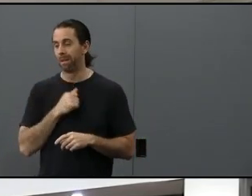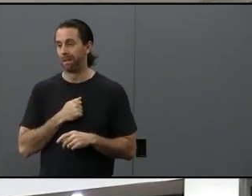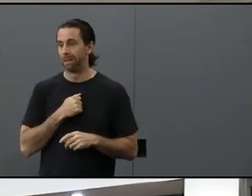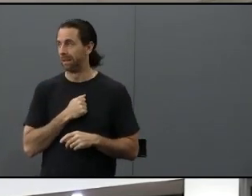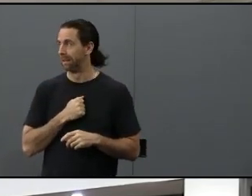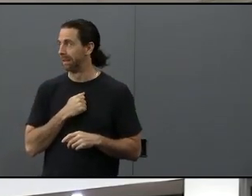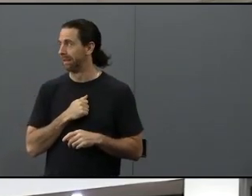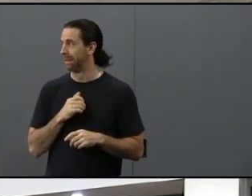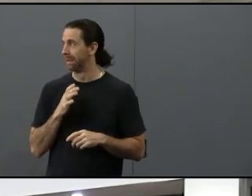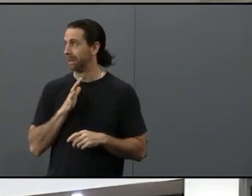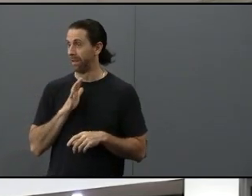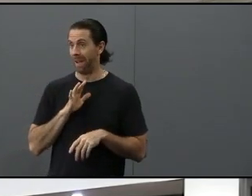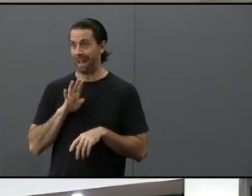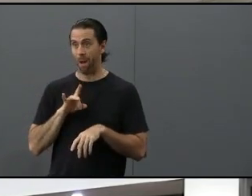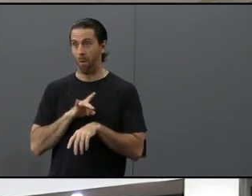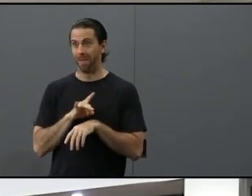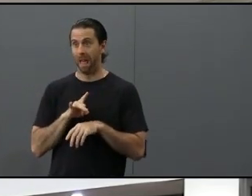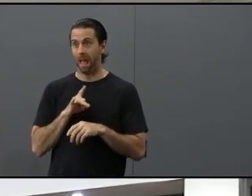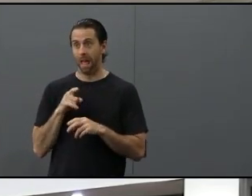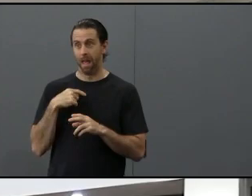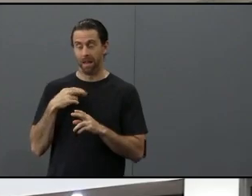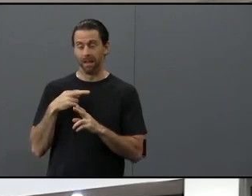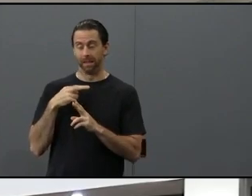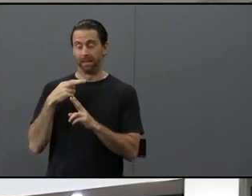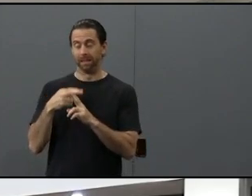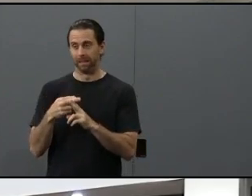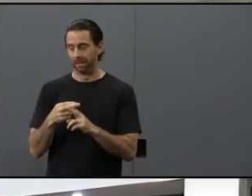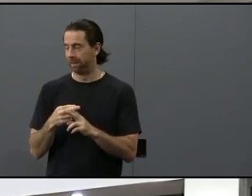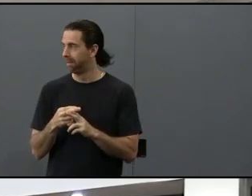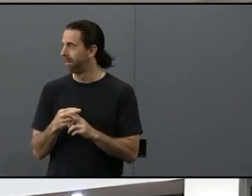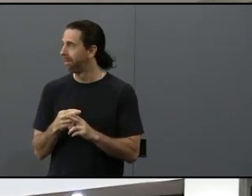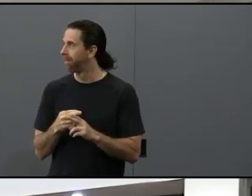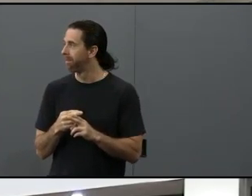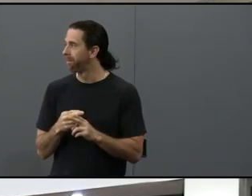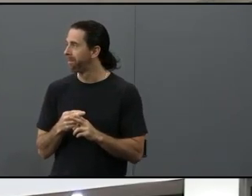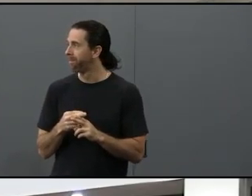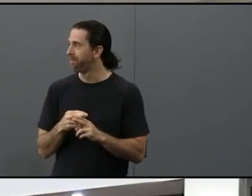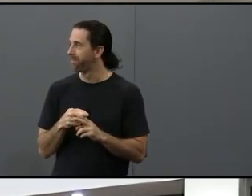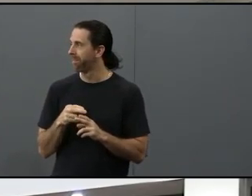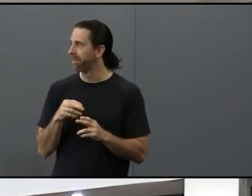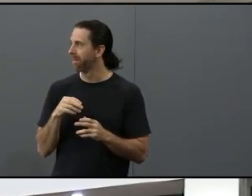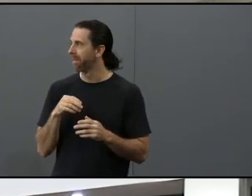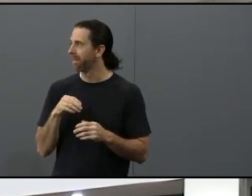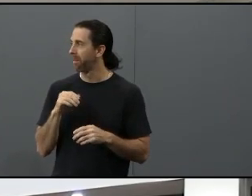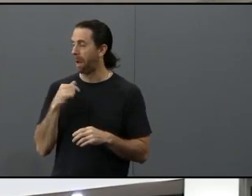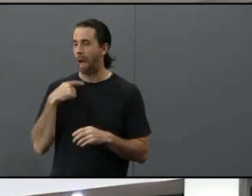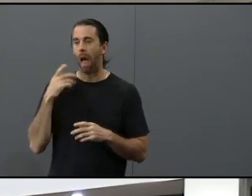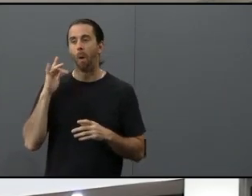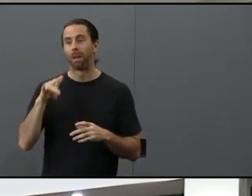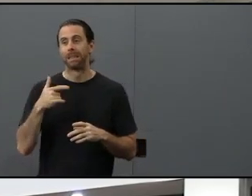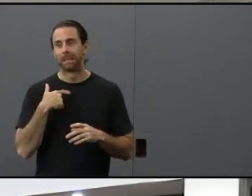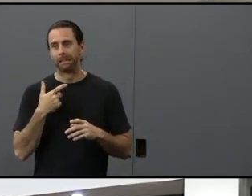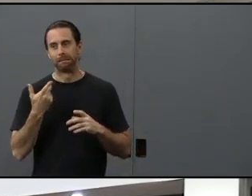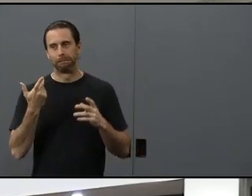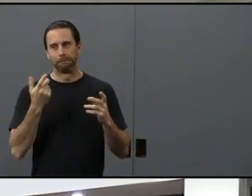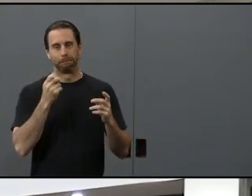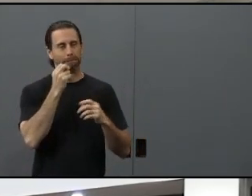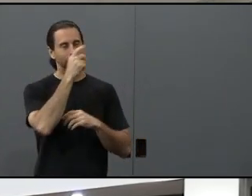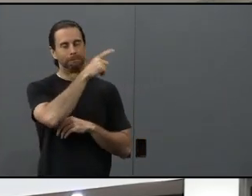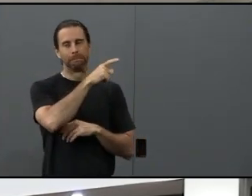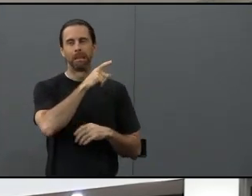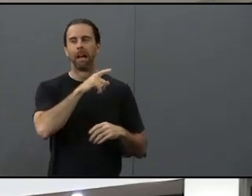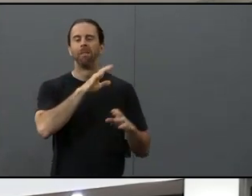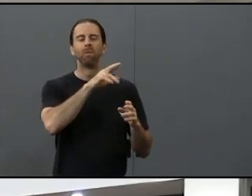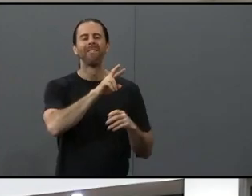j'ai pris 48 he avant de répondre à votre premiierre j'étais en vacance cont dans les adirond c'est pas une bonne excuse les vacan j'avais pas de cellulaire à